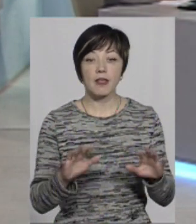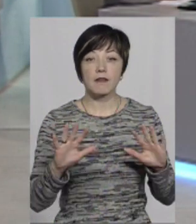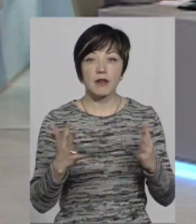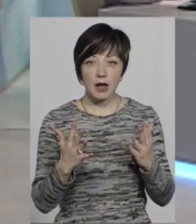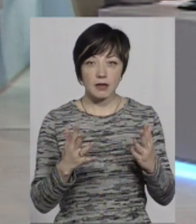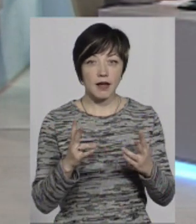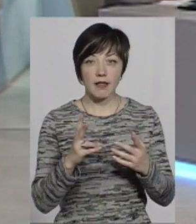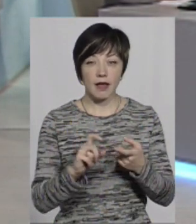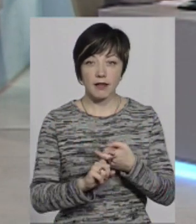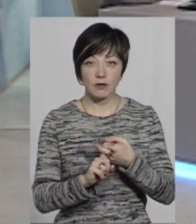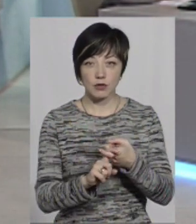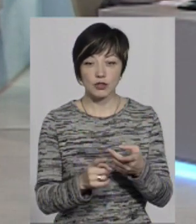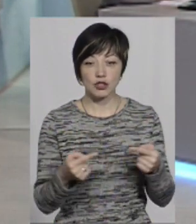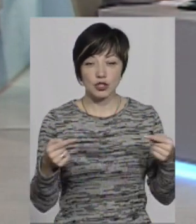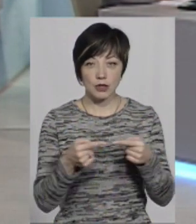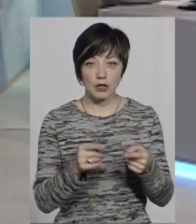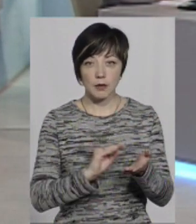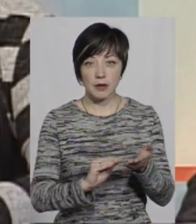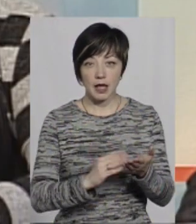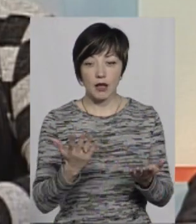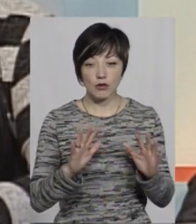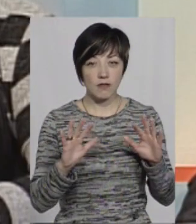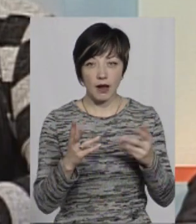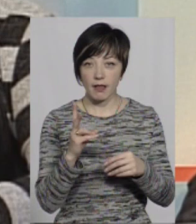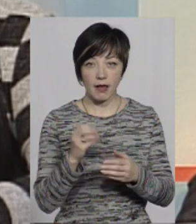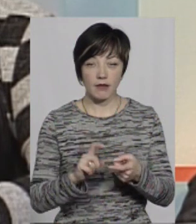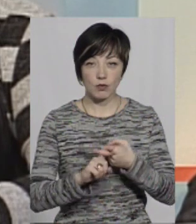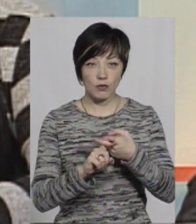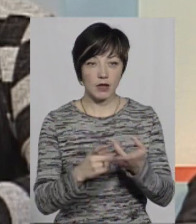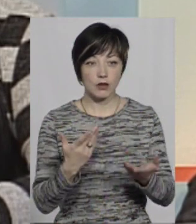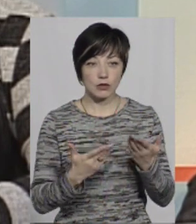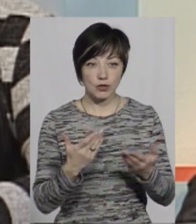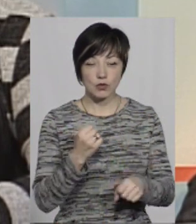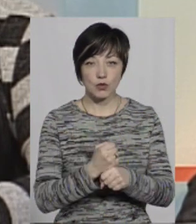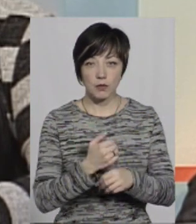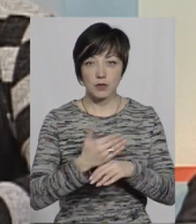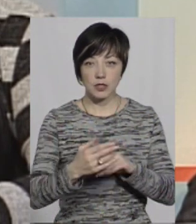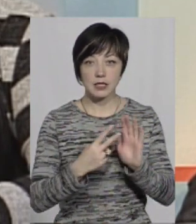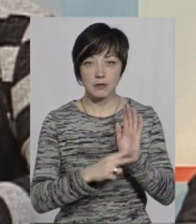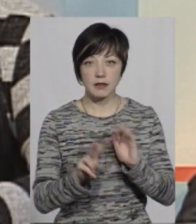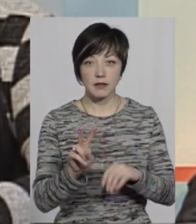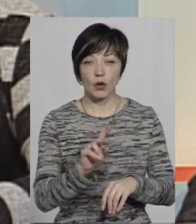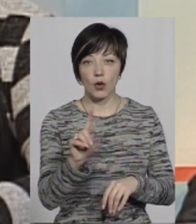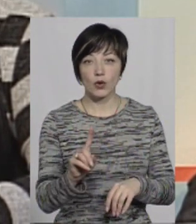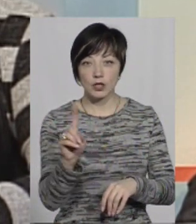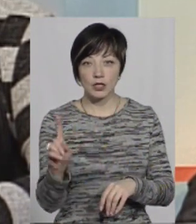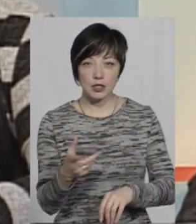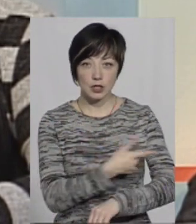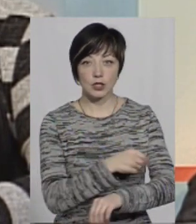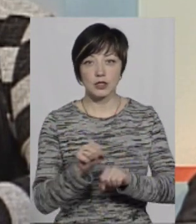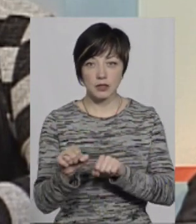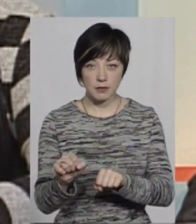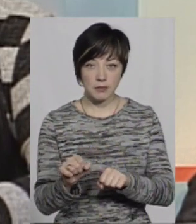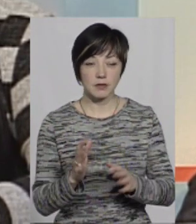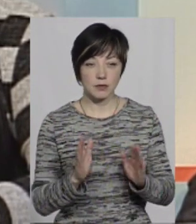в разі неінфікування. Там чітко написано, якщо в разі неінфікування, якщо вона зробить пізніше, ніж 72 години щеплення, вона